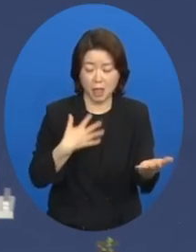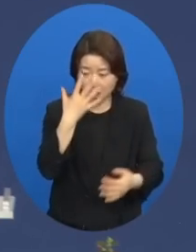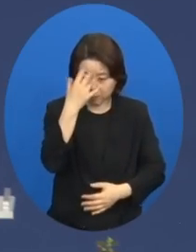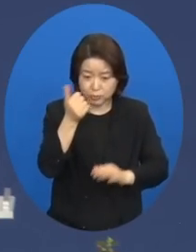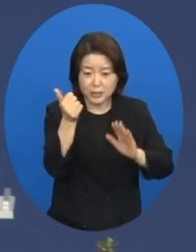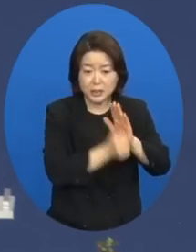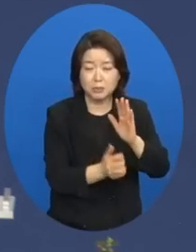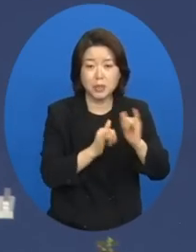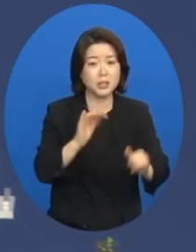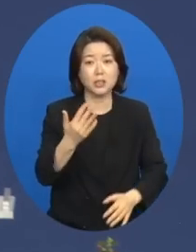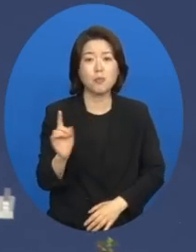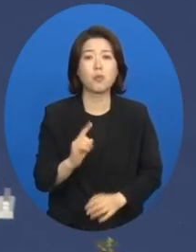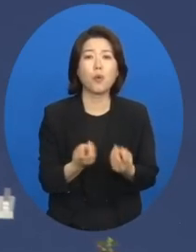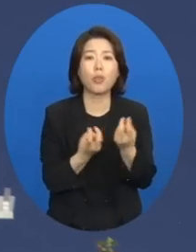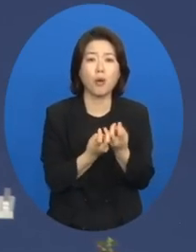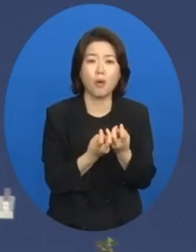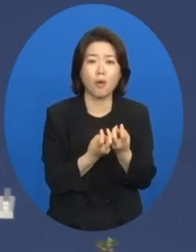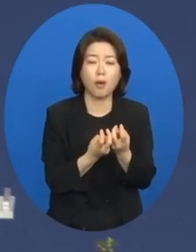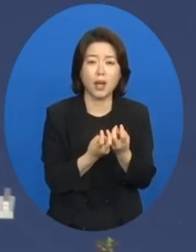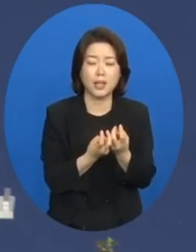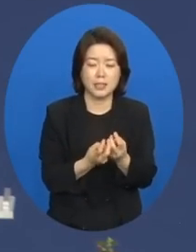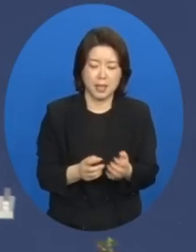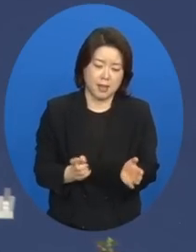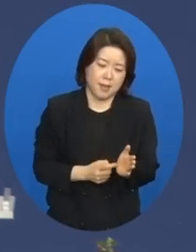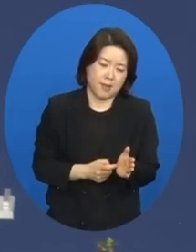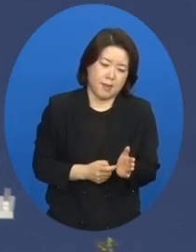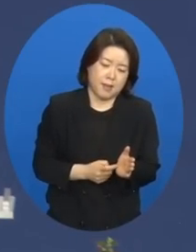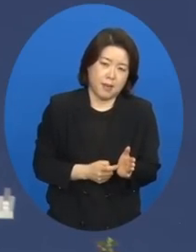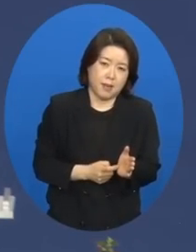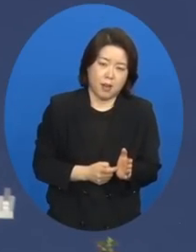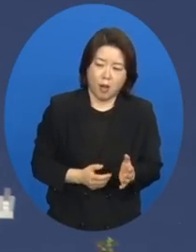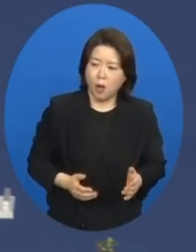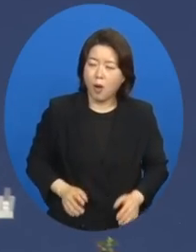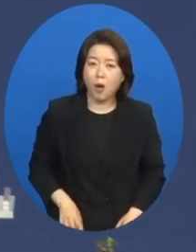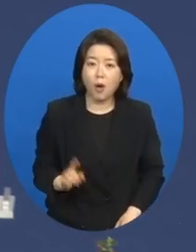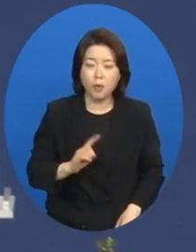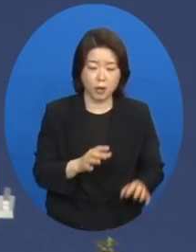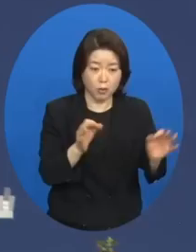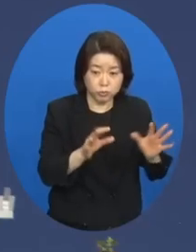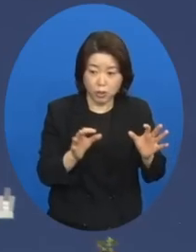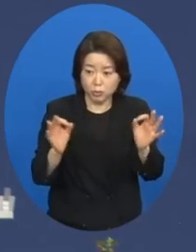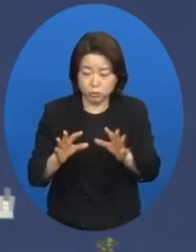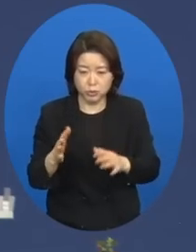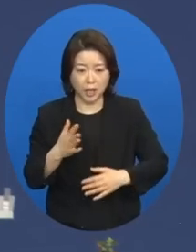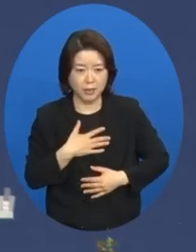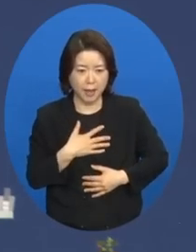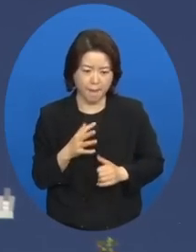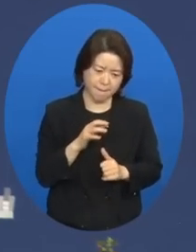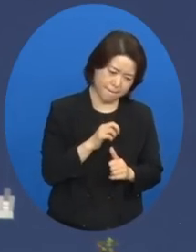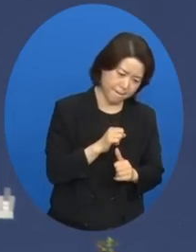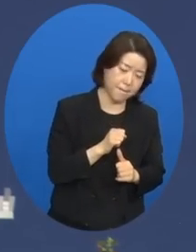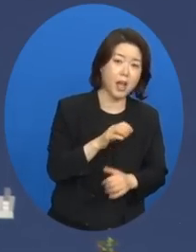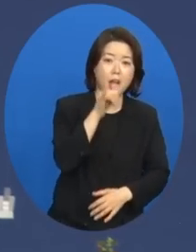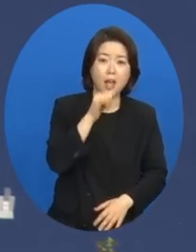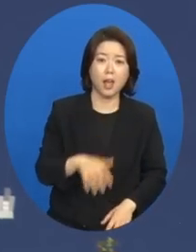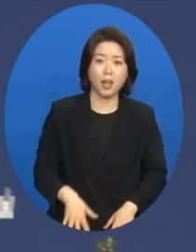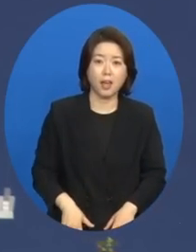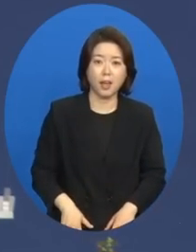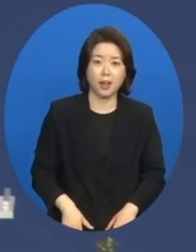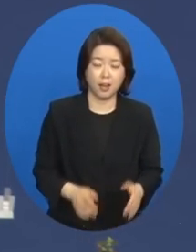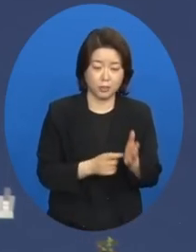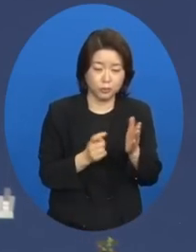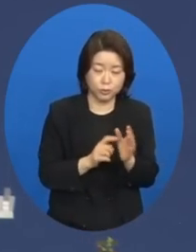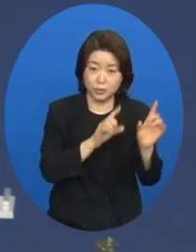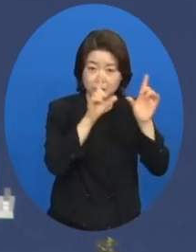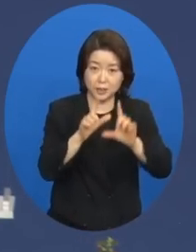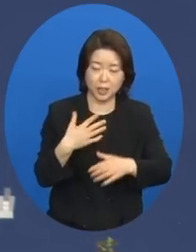실패자 되면 어떡하지? 이게 초조해서 이게 순간순간 어느 순간도 우리를 놔주지 않아요. 이 초조한 순간에 매어